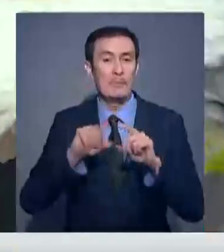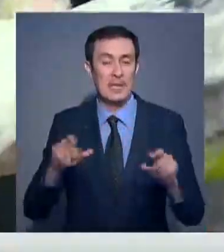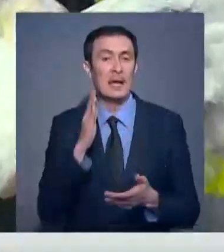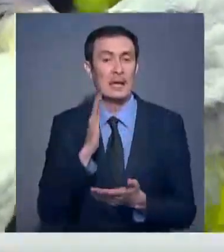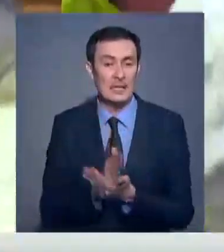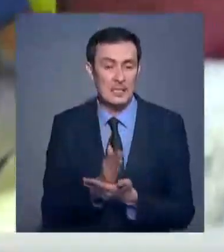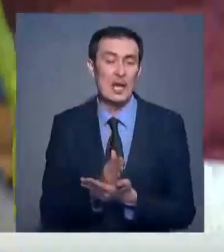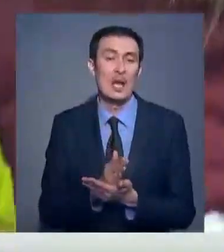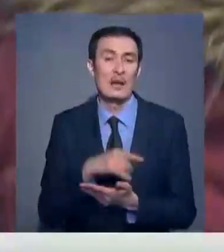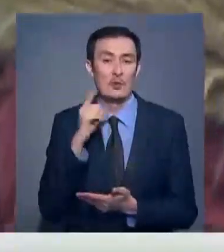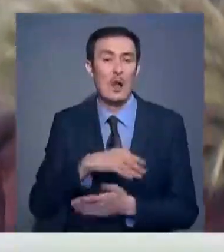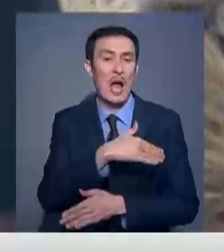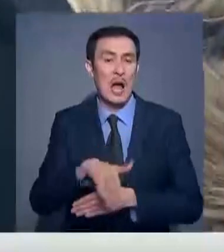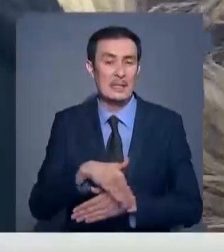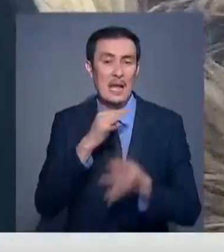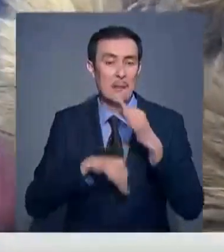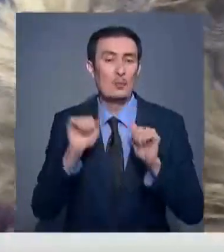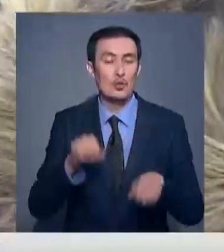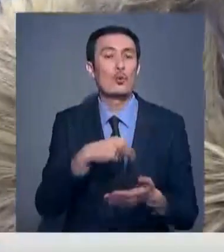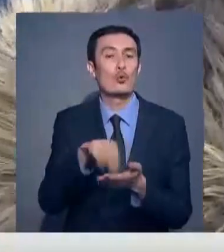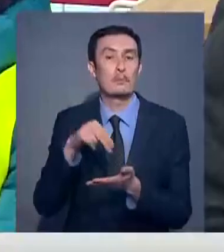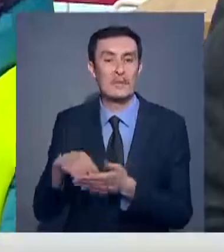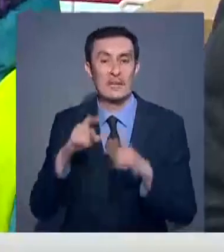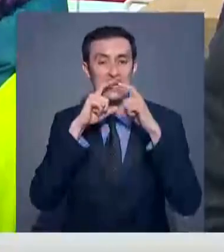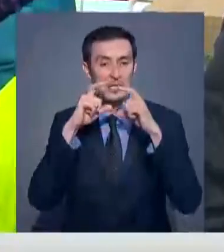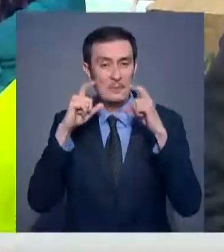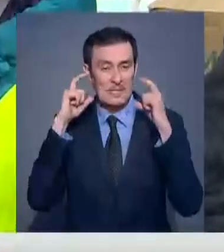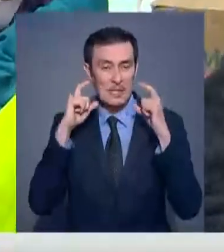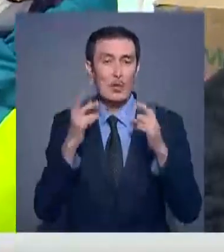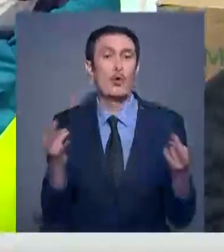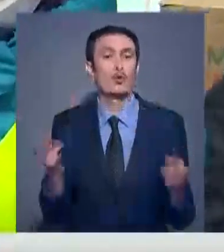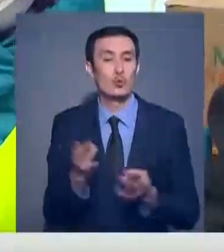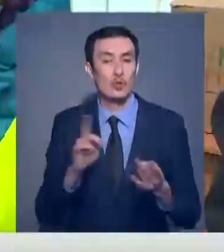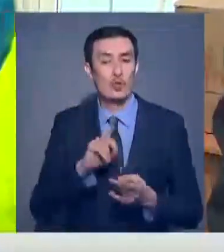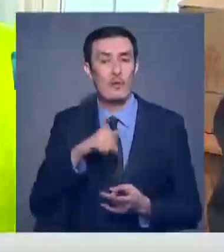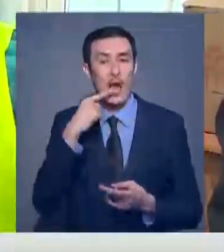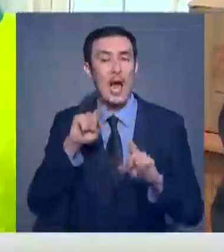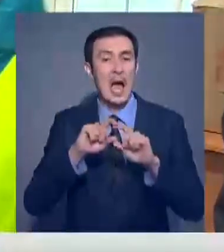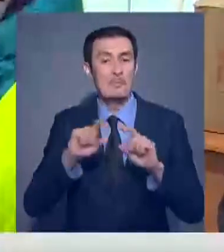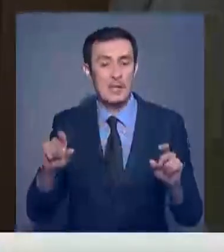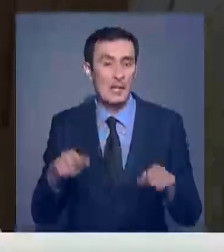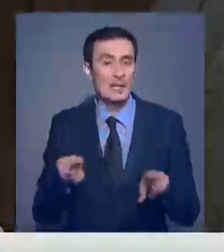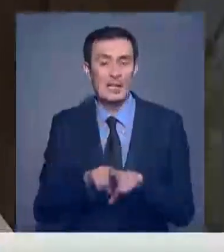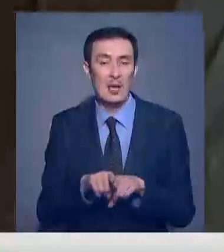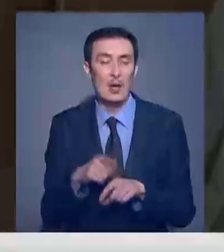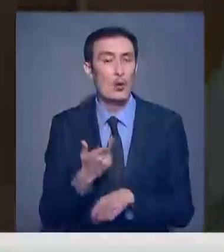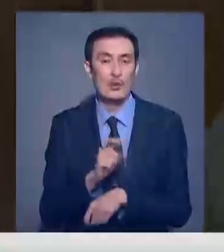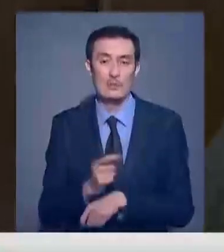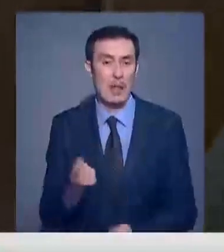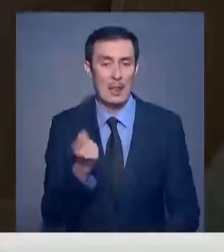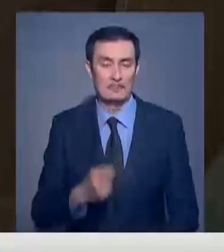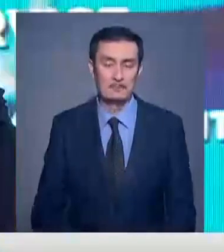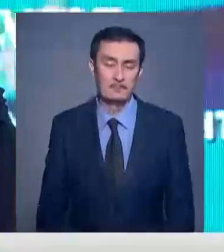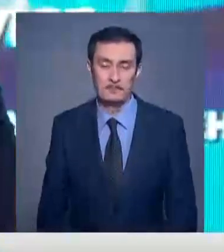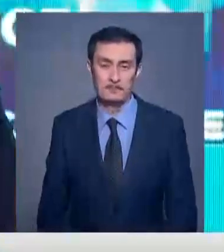есть. Чиновники назвали адреса аптек, где можно купить средства защиты, но нужно отметить, что в таких аптек в столице немного.